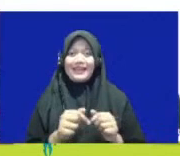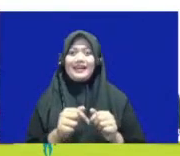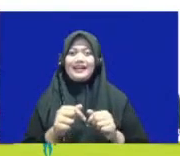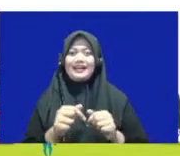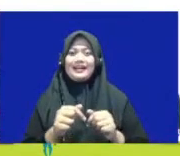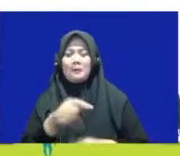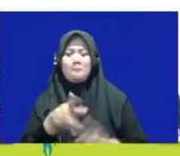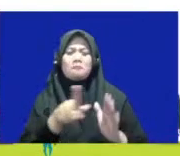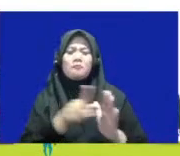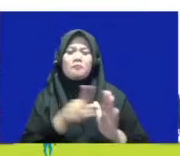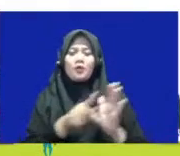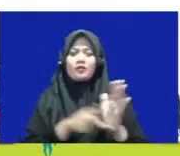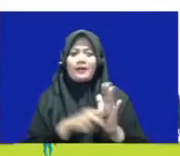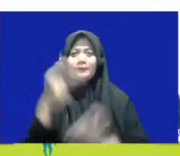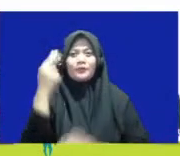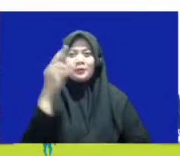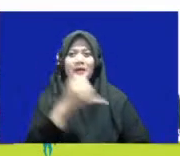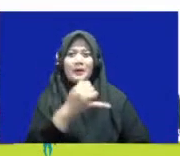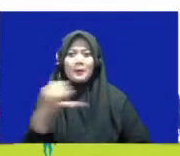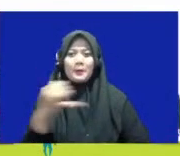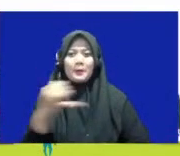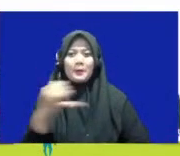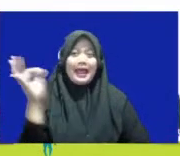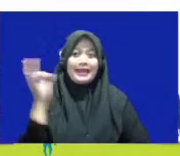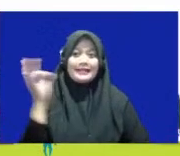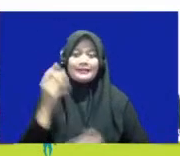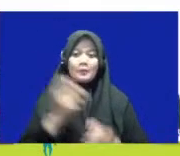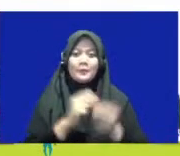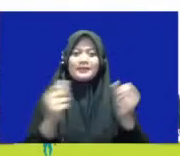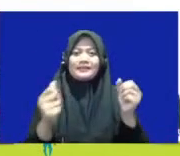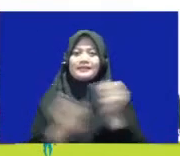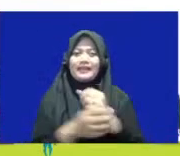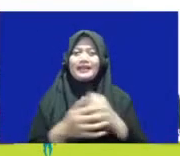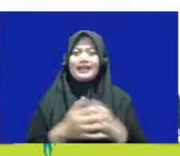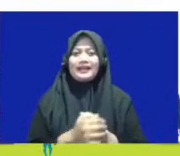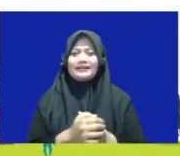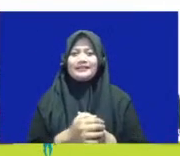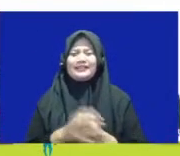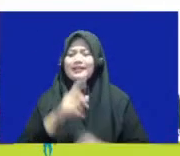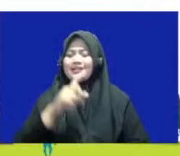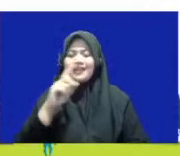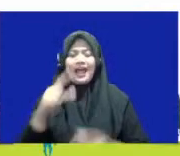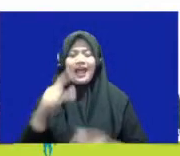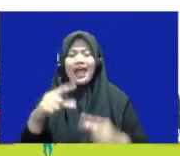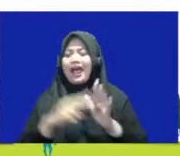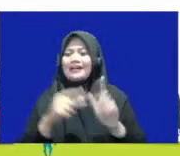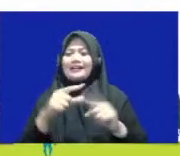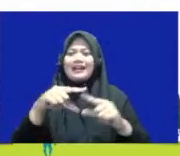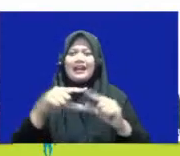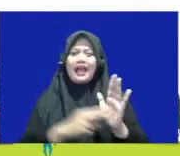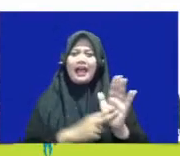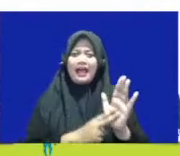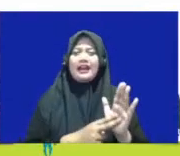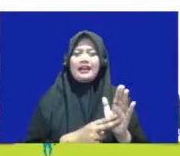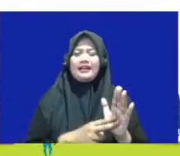program pengurangan risiko bencana yang menjadi andalan Kementerian Sosial melalui Tagana dan Kampung Siaga